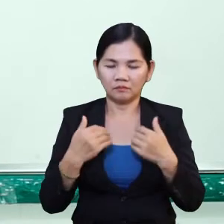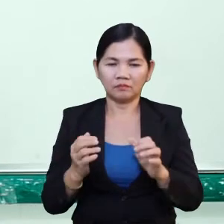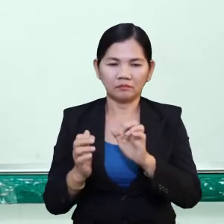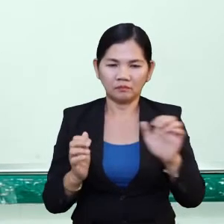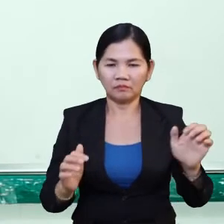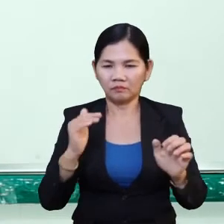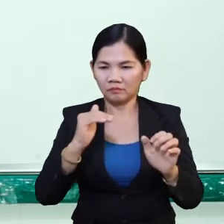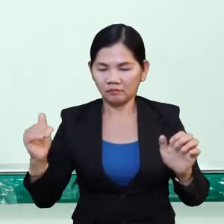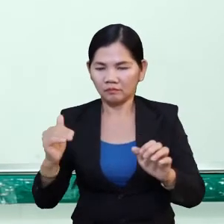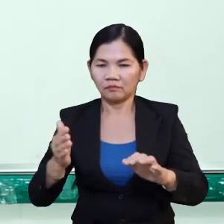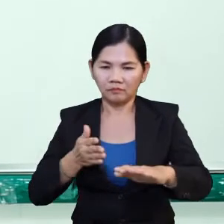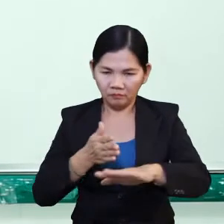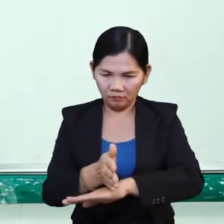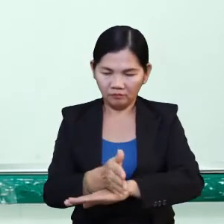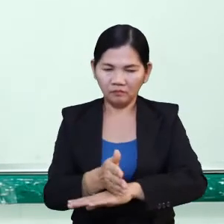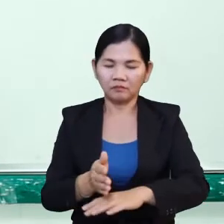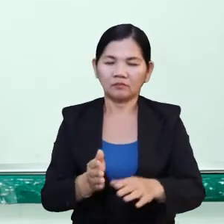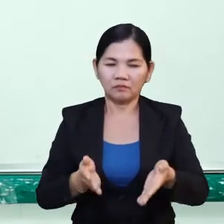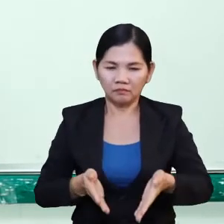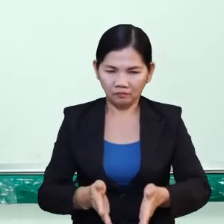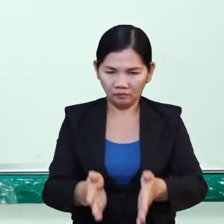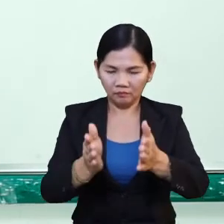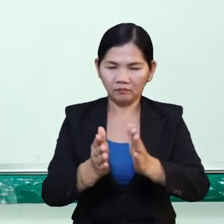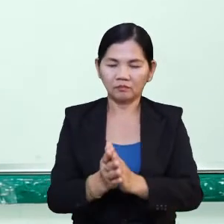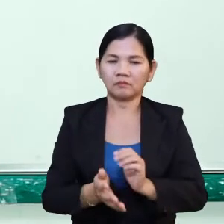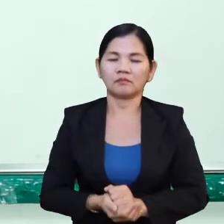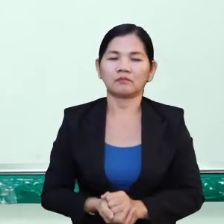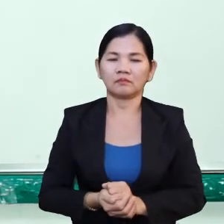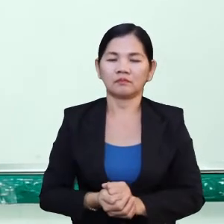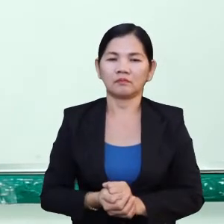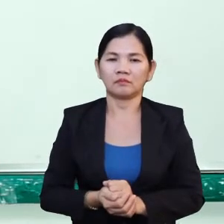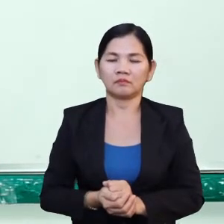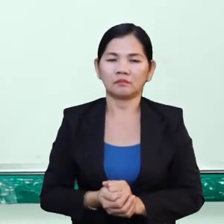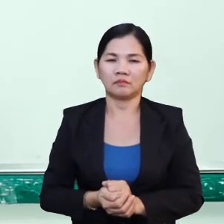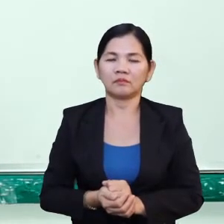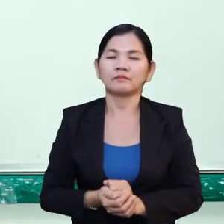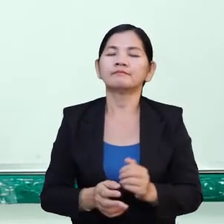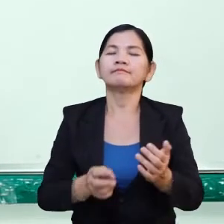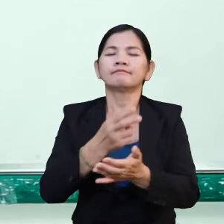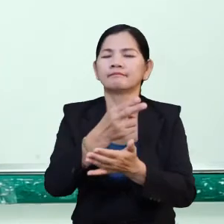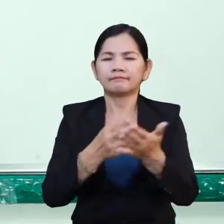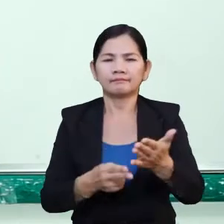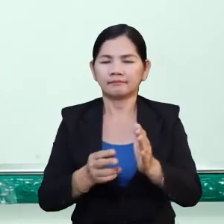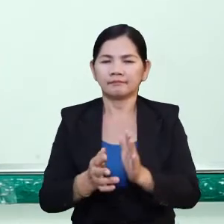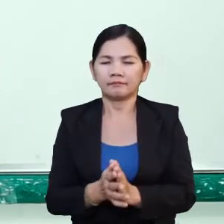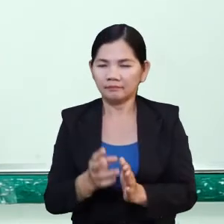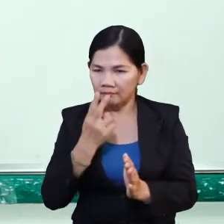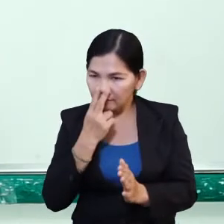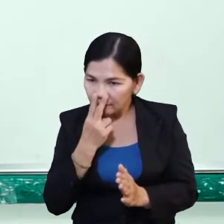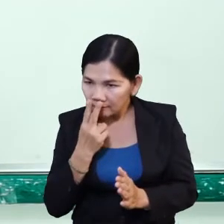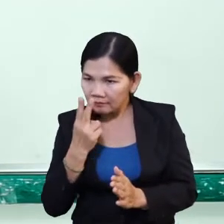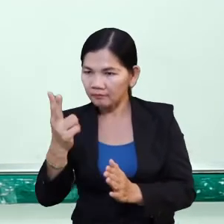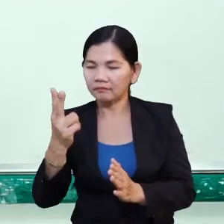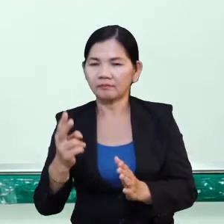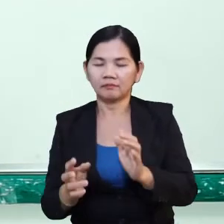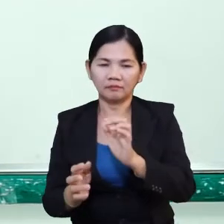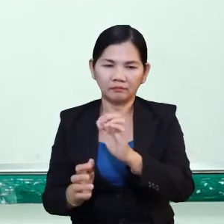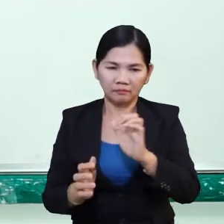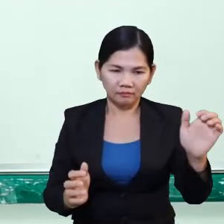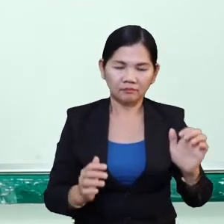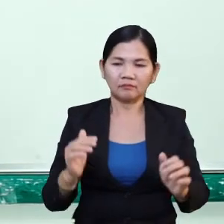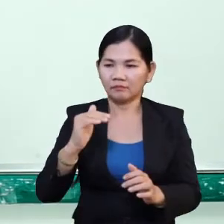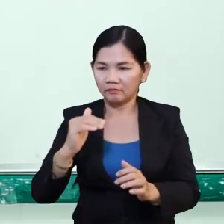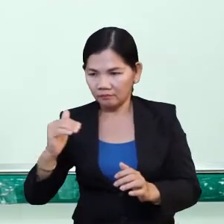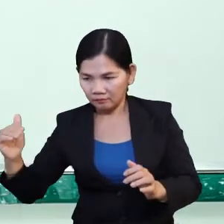ស្ដាំមុនពេលឆ្លងផ្លូវចា៎កូនស្ដាប់សំណួររបស់អ្នកគ្រូម្ដងទៀតហេតុអ្វីបានជាកូនកូនត្រូវមើល